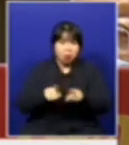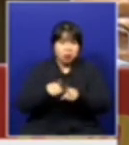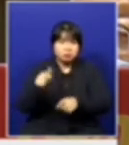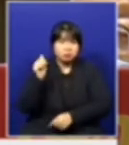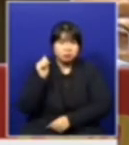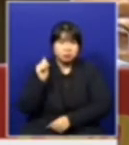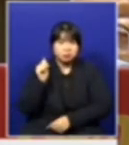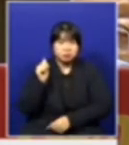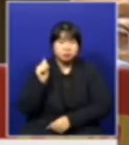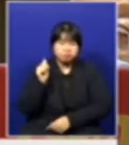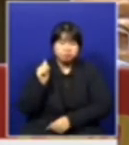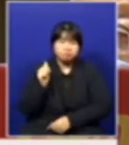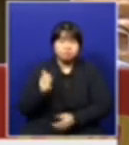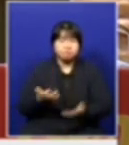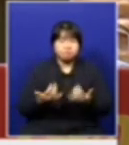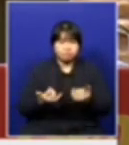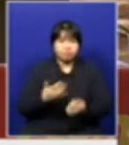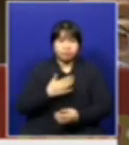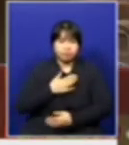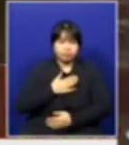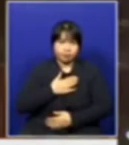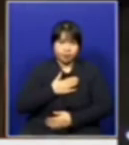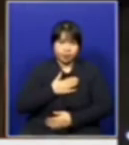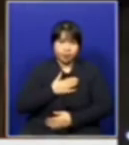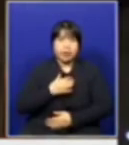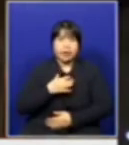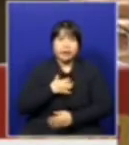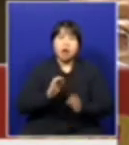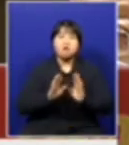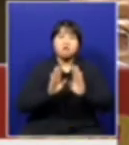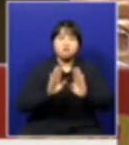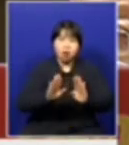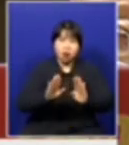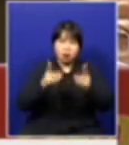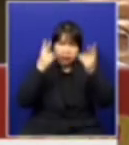นั้นนะคะดิฉันจึงอยากจะเรียนผ่านท่านนายก